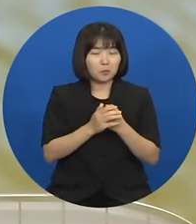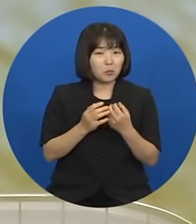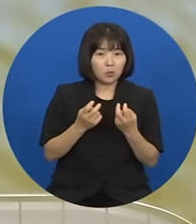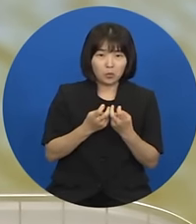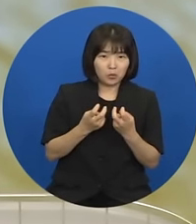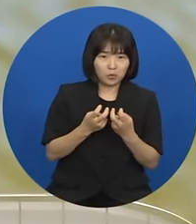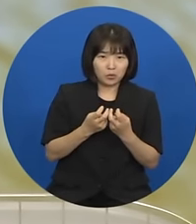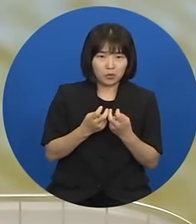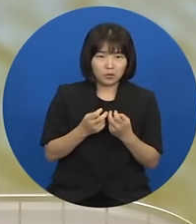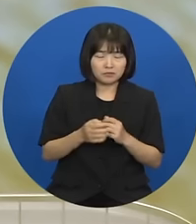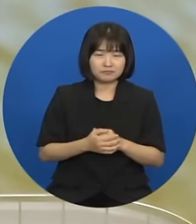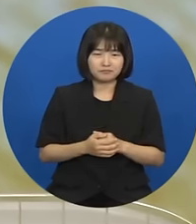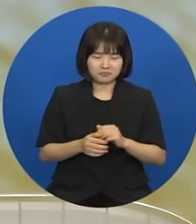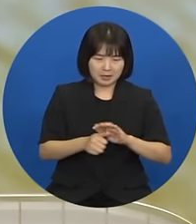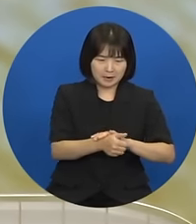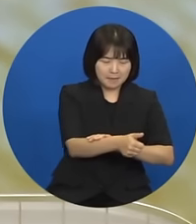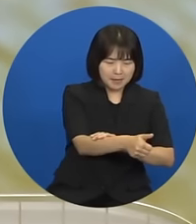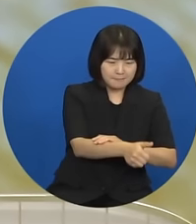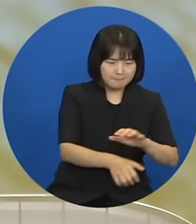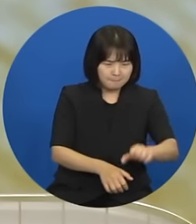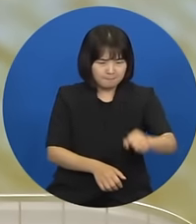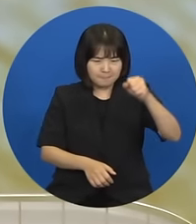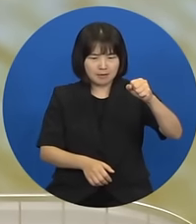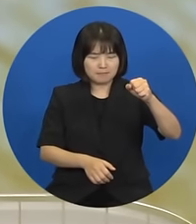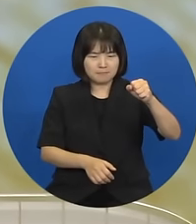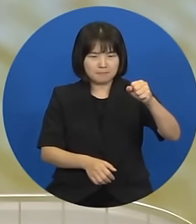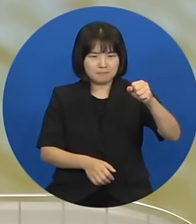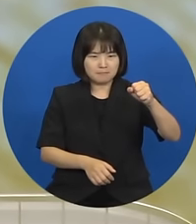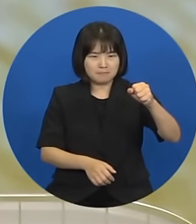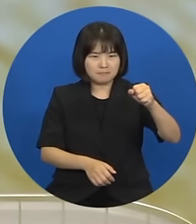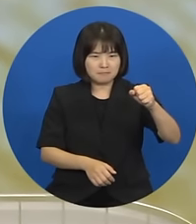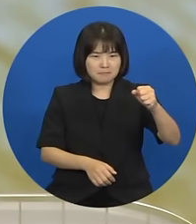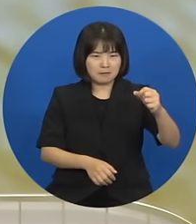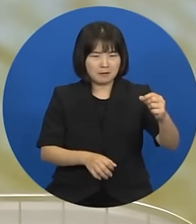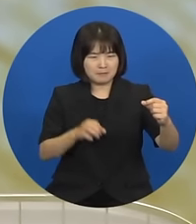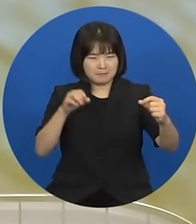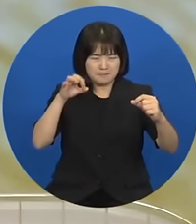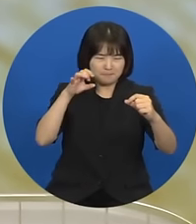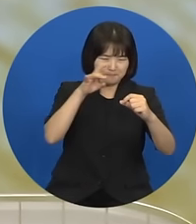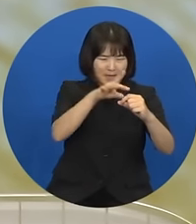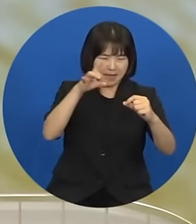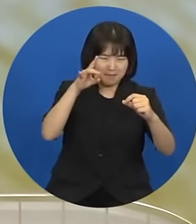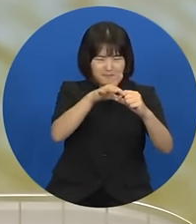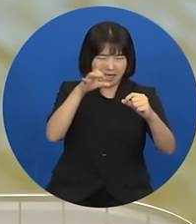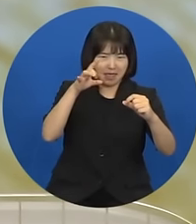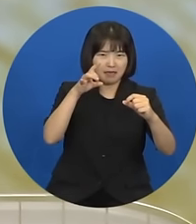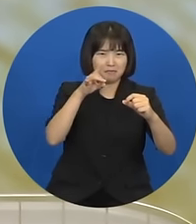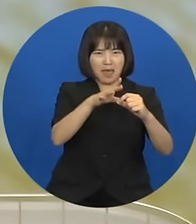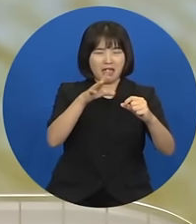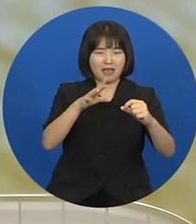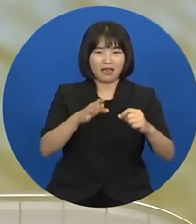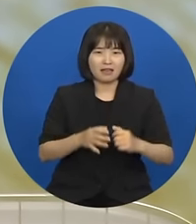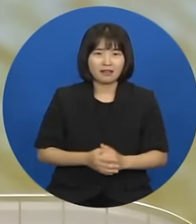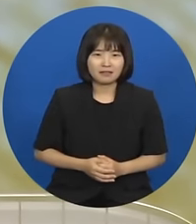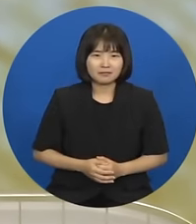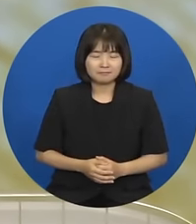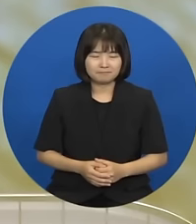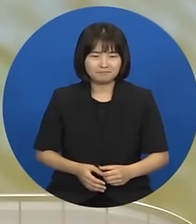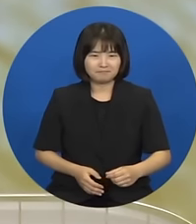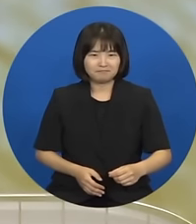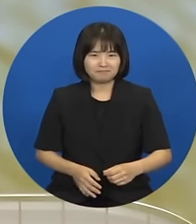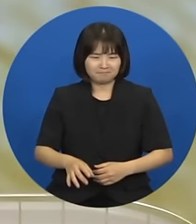하면 뱀을 잡고 뱀의 딱밤을 때리기 시작했습니다. 오른손에 힘을 딱